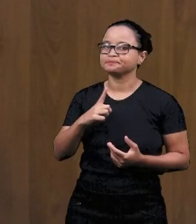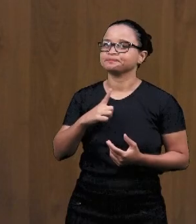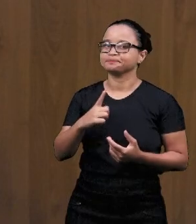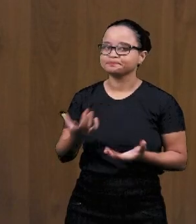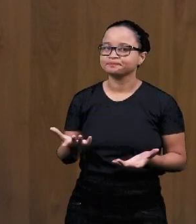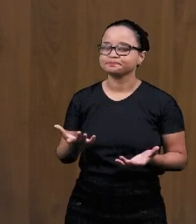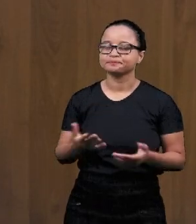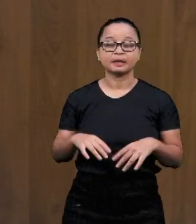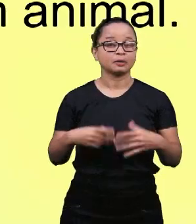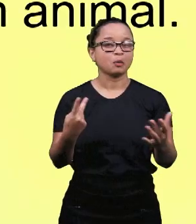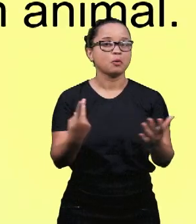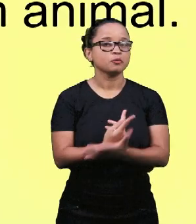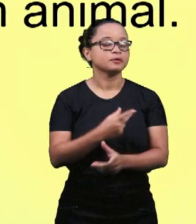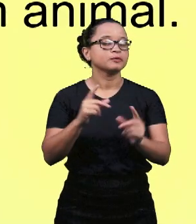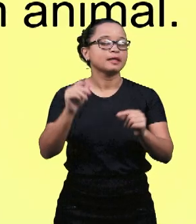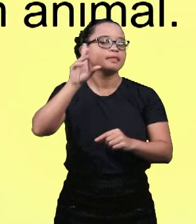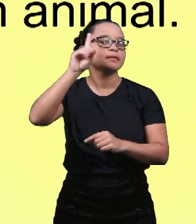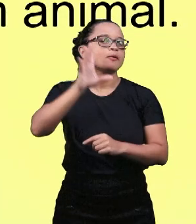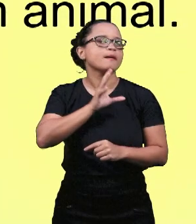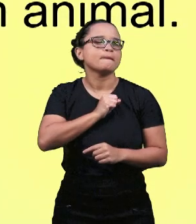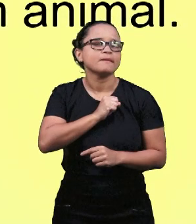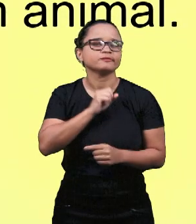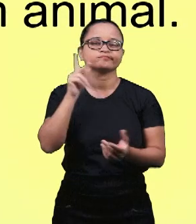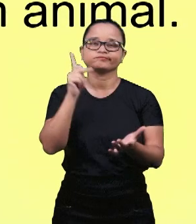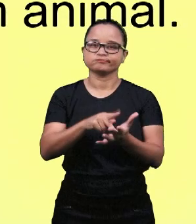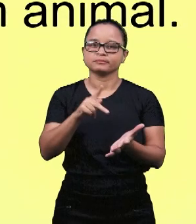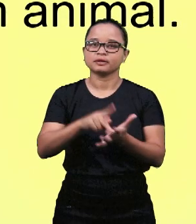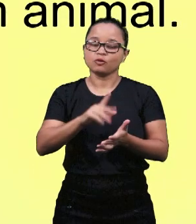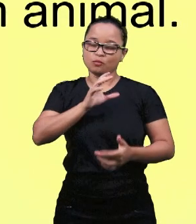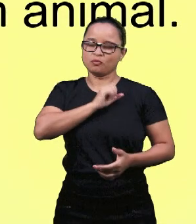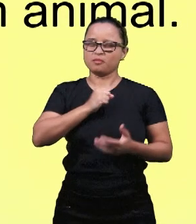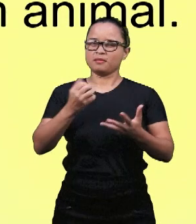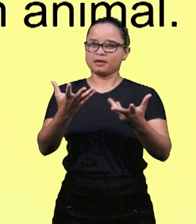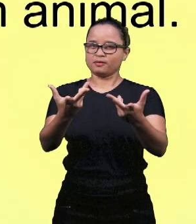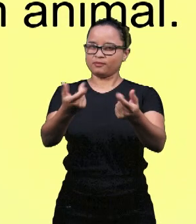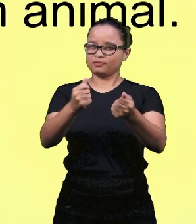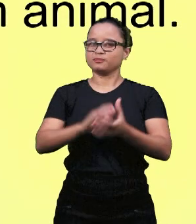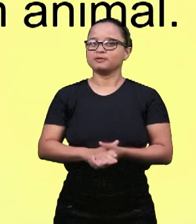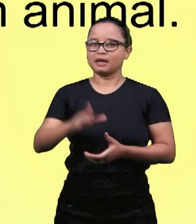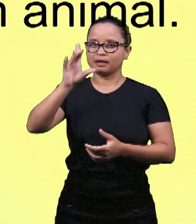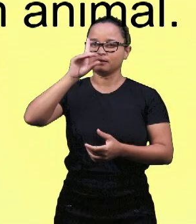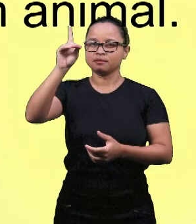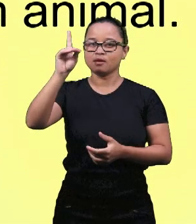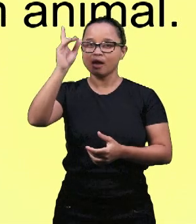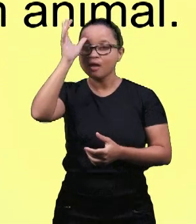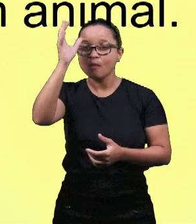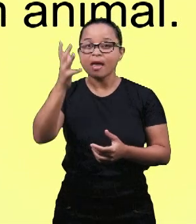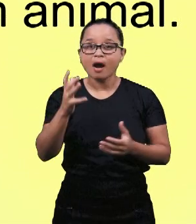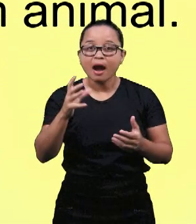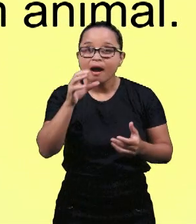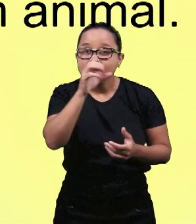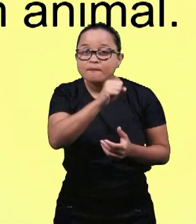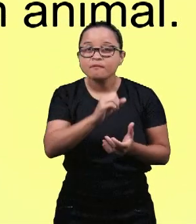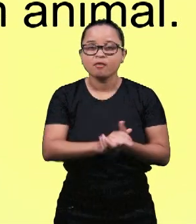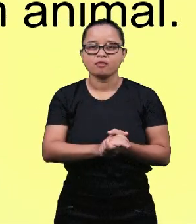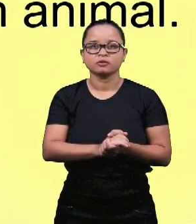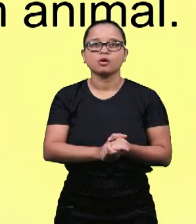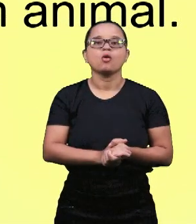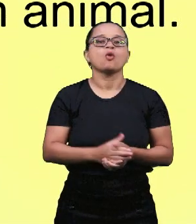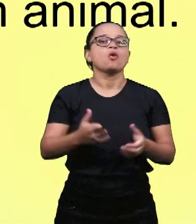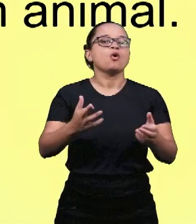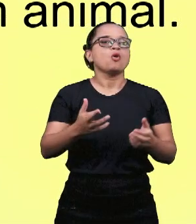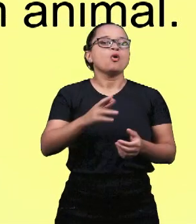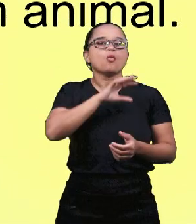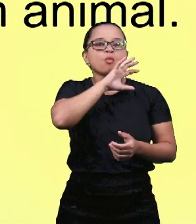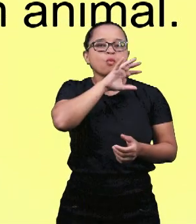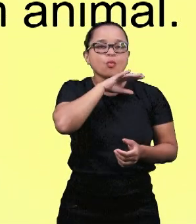Dieu les aimait beaucoup. Et pour cet amour si grand, Dieu a donné une solution. Un animal a été mort, et avec la peau de